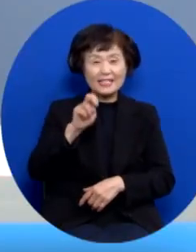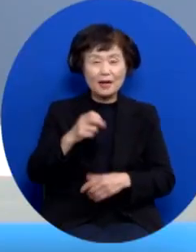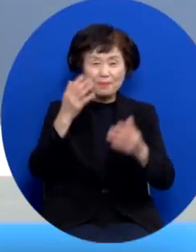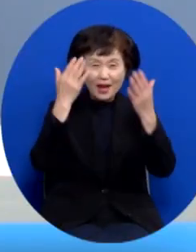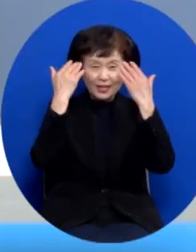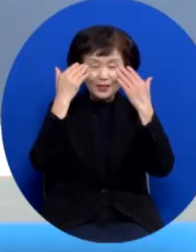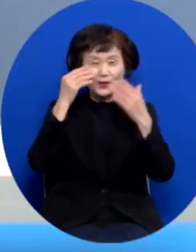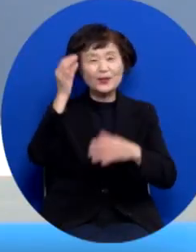감사합니다